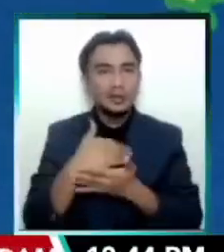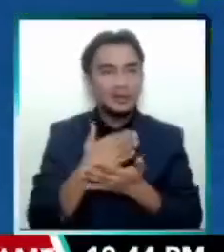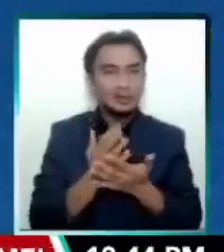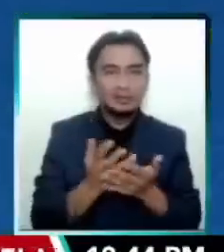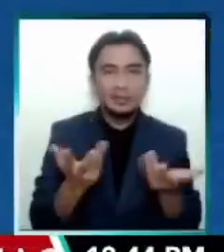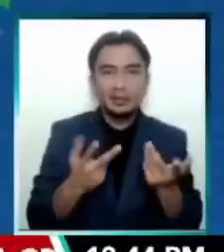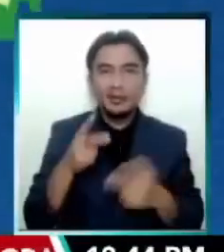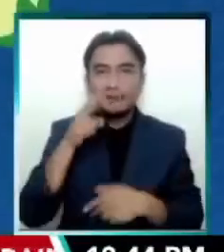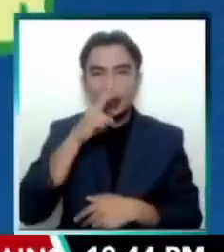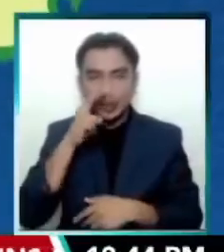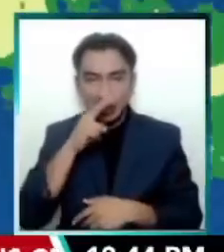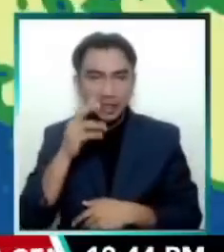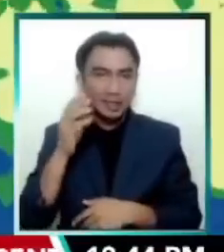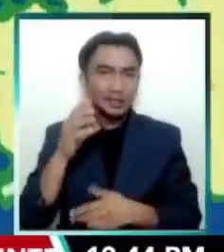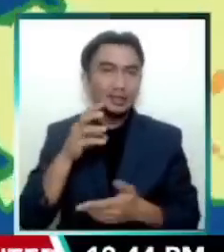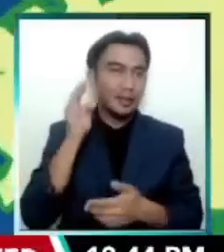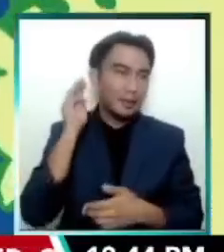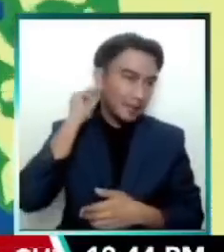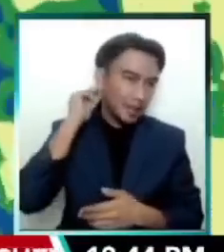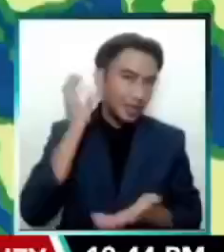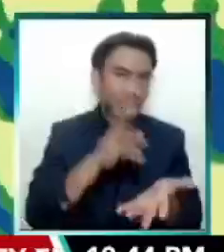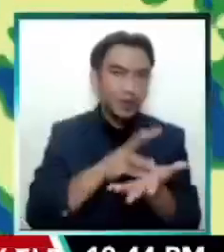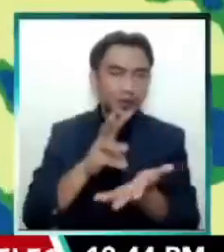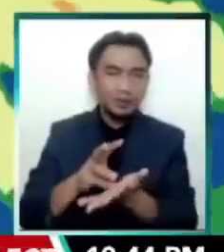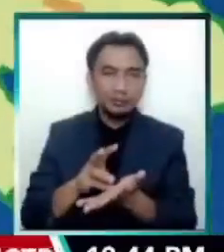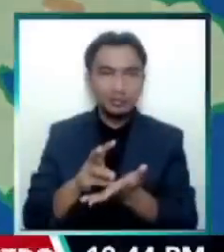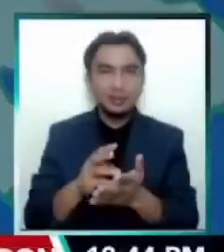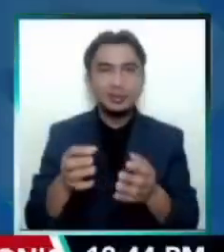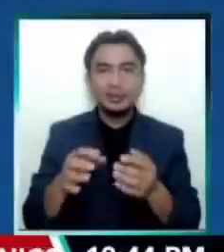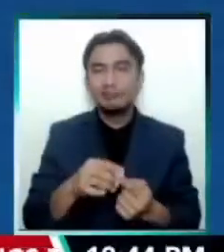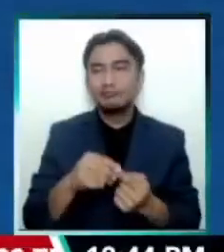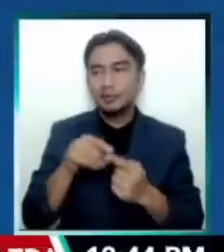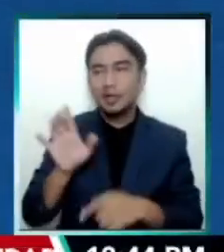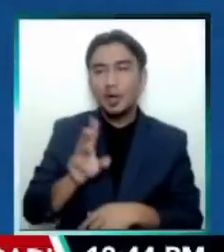Mindanao, lalo na sa western portions. Samantala, hindi